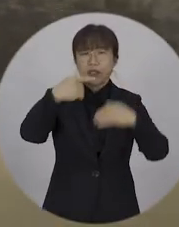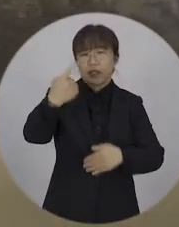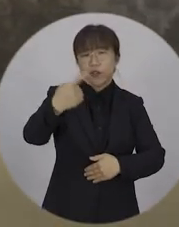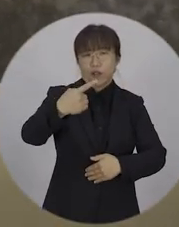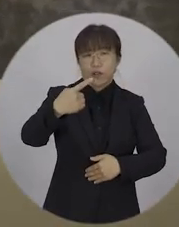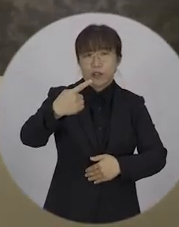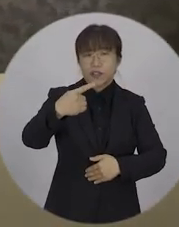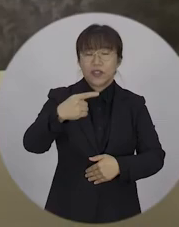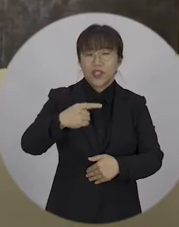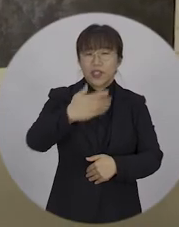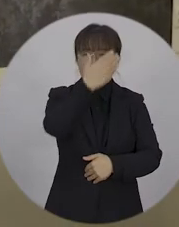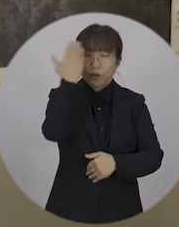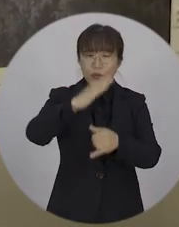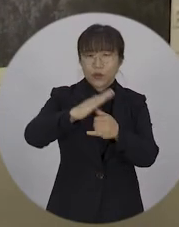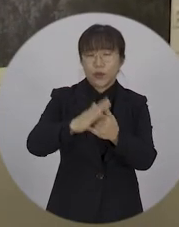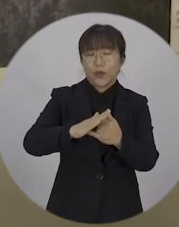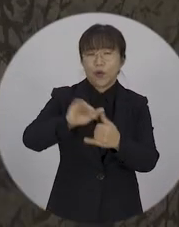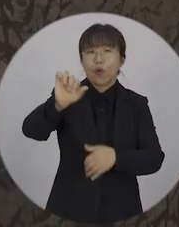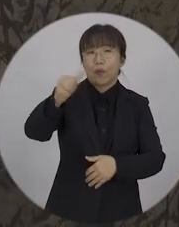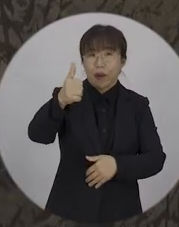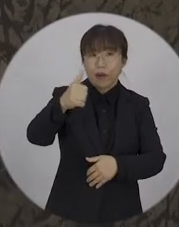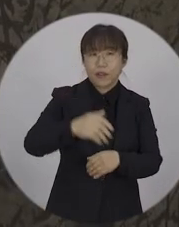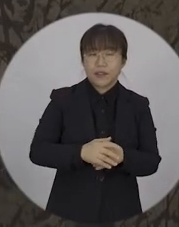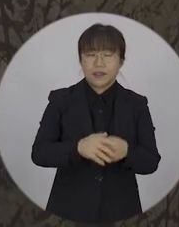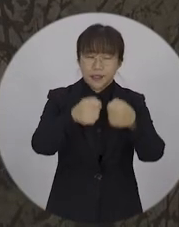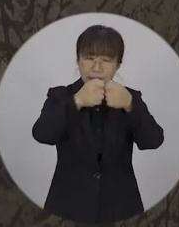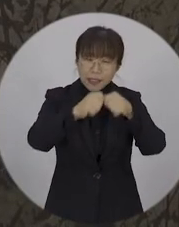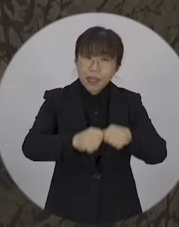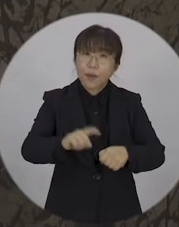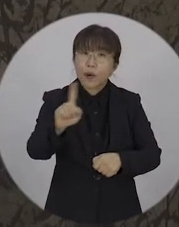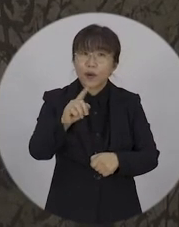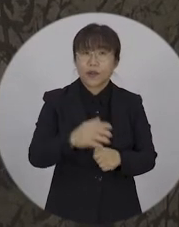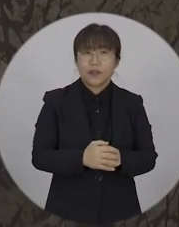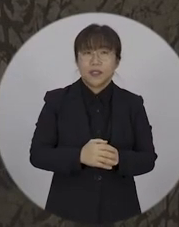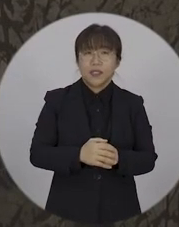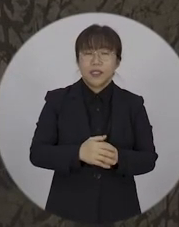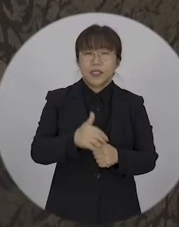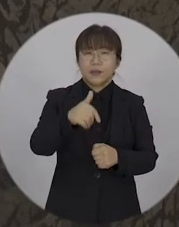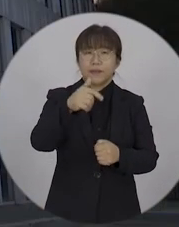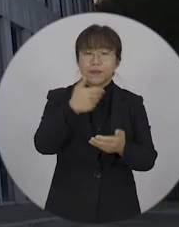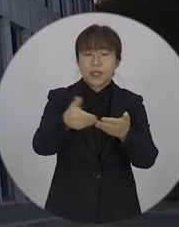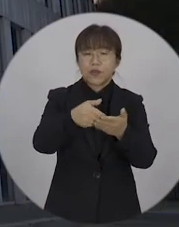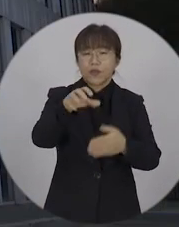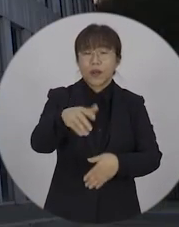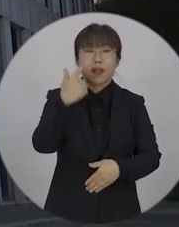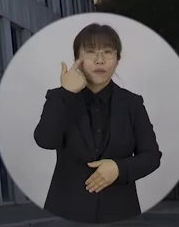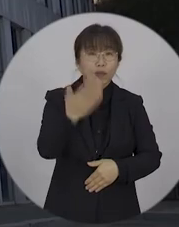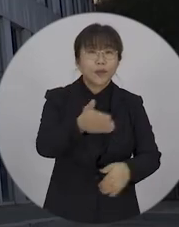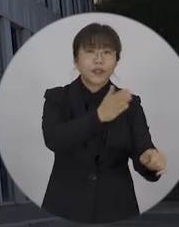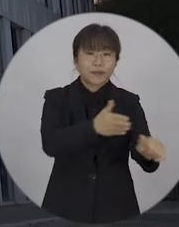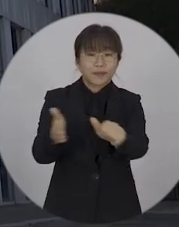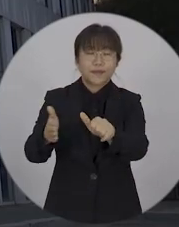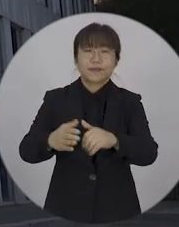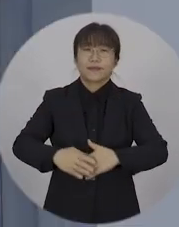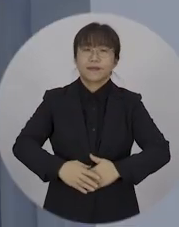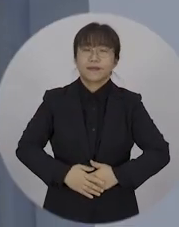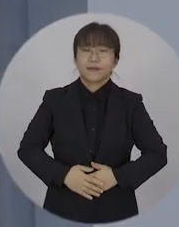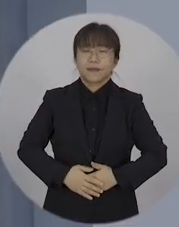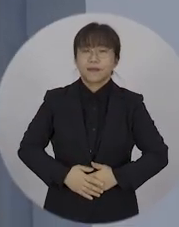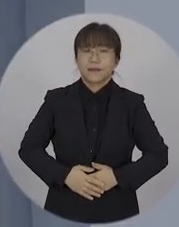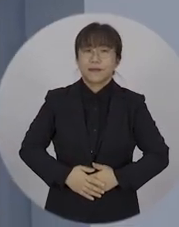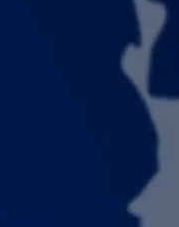1,000원, 청소년 및 군경은 500원이며 자세한 전시에 대한 내용은 겸재정선 미술관으로 문의하면 됩니다.